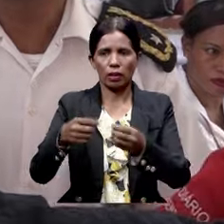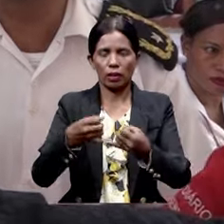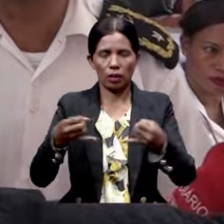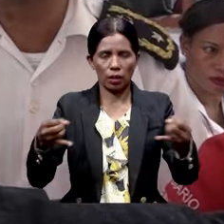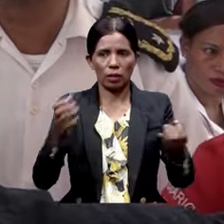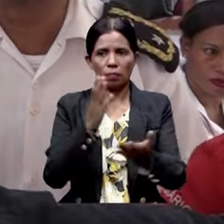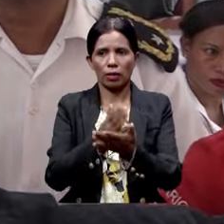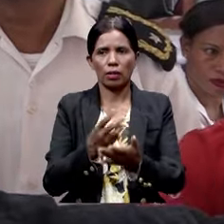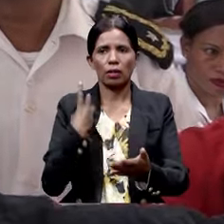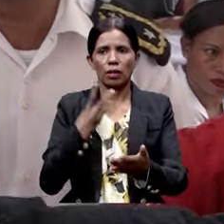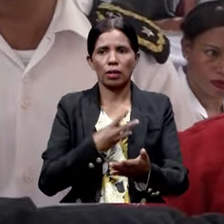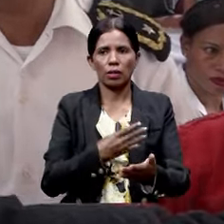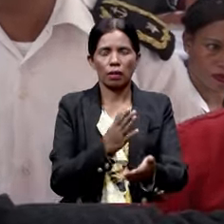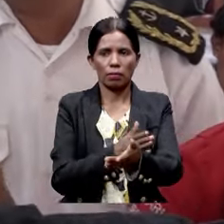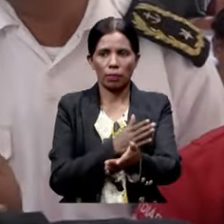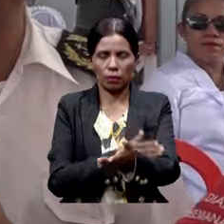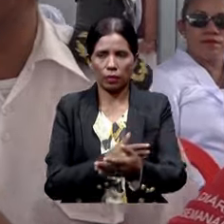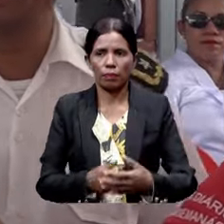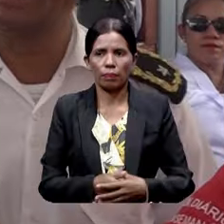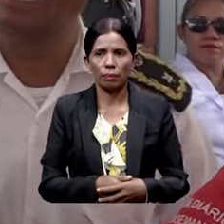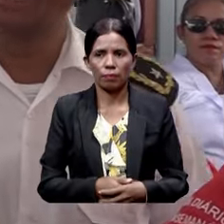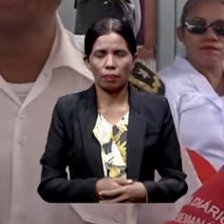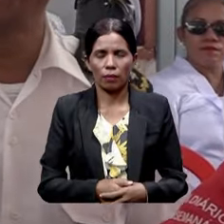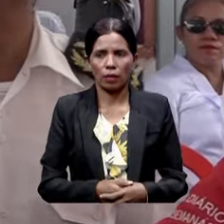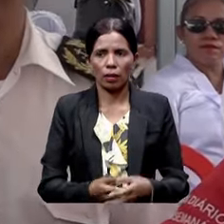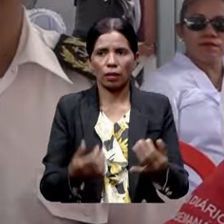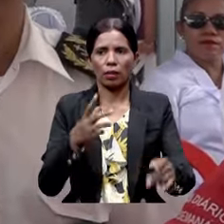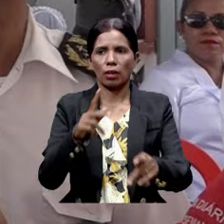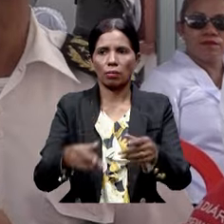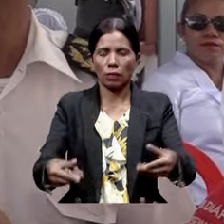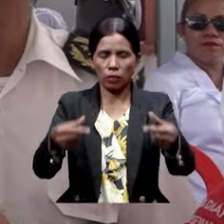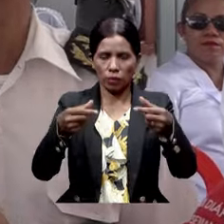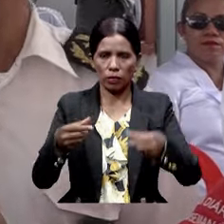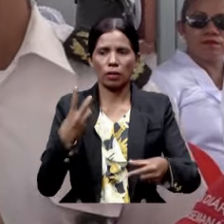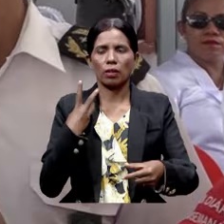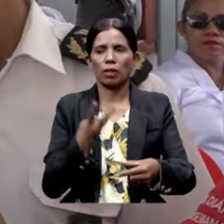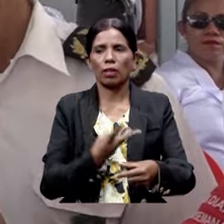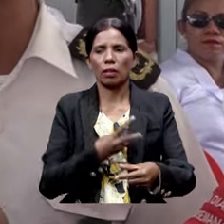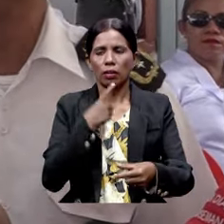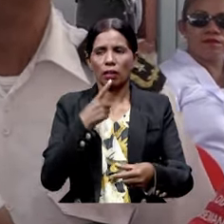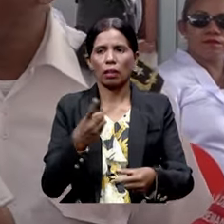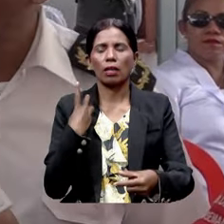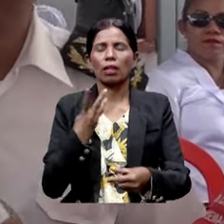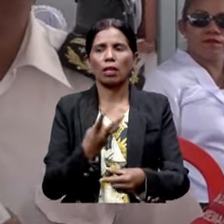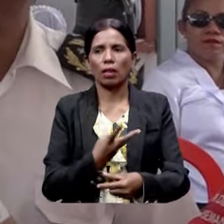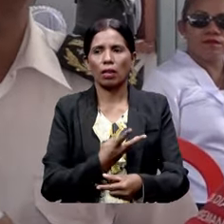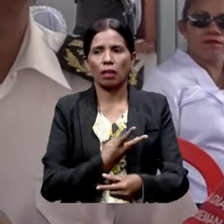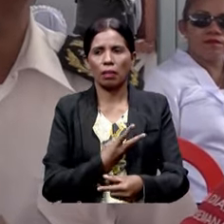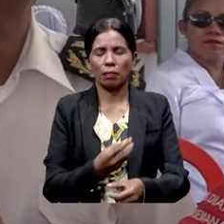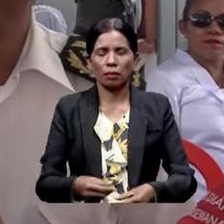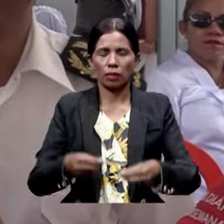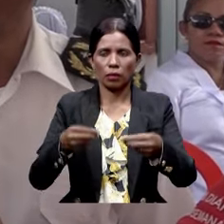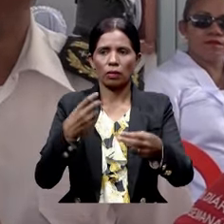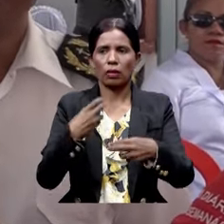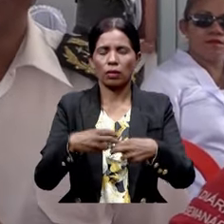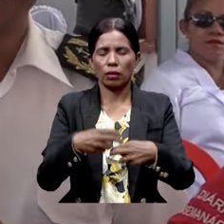ton ida improvisa mo maine agora é mo foco ni son ida ida de anzane a mi mak o presidente fosa ni discurso